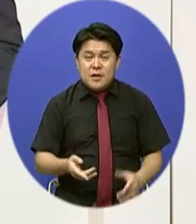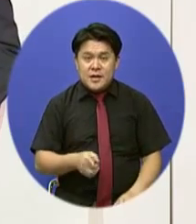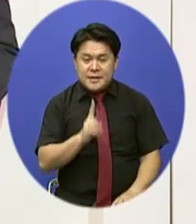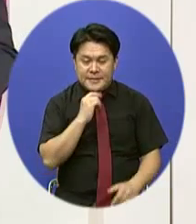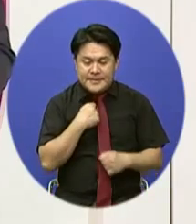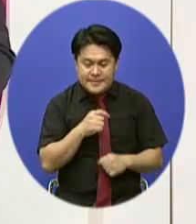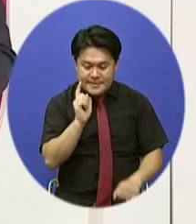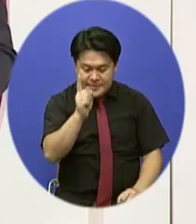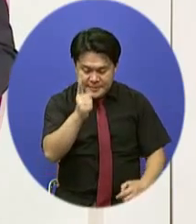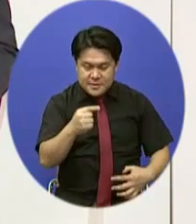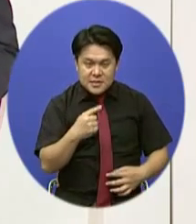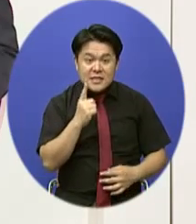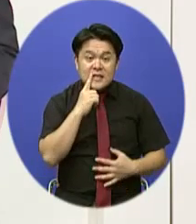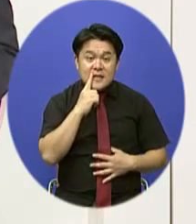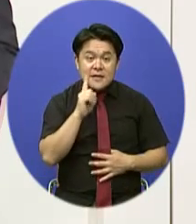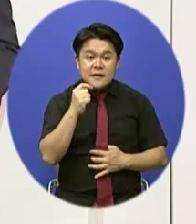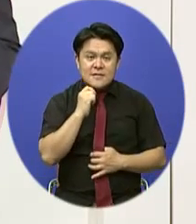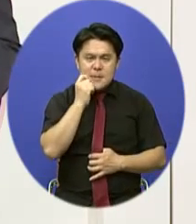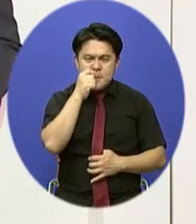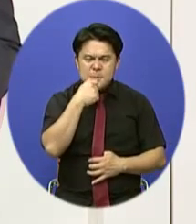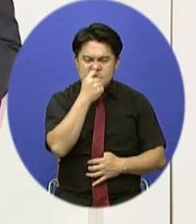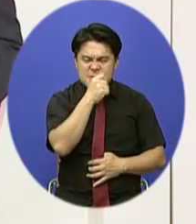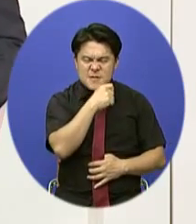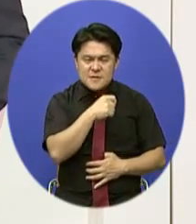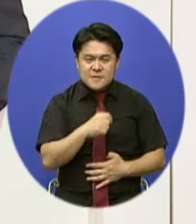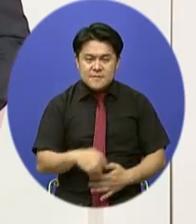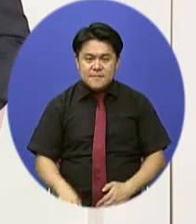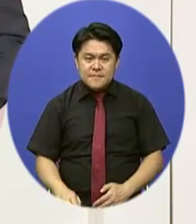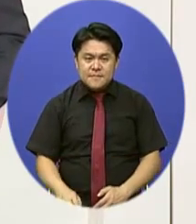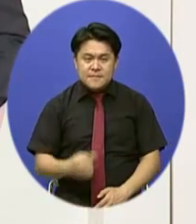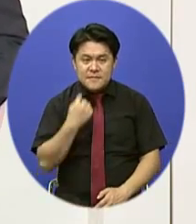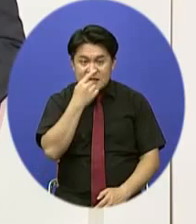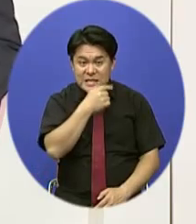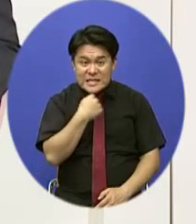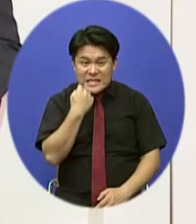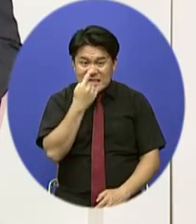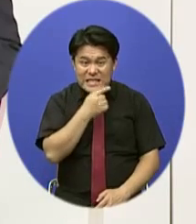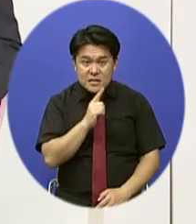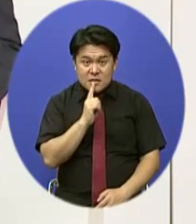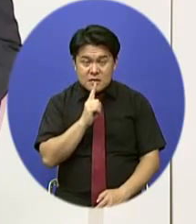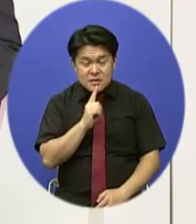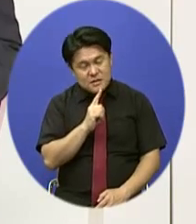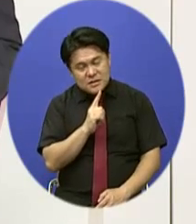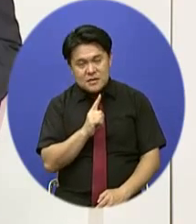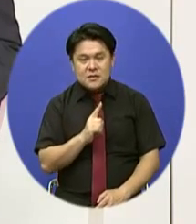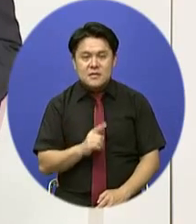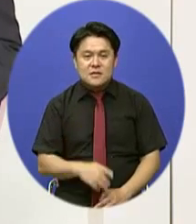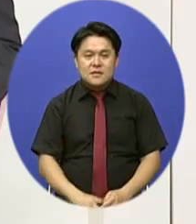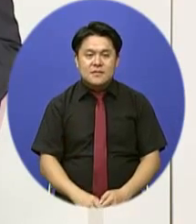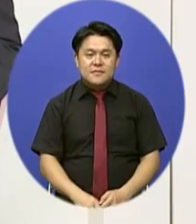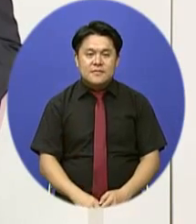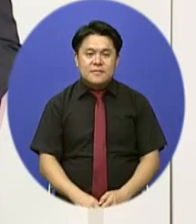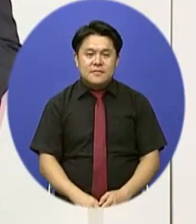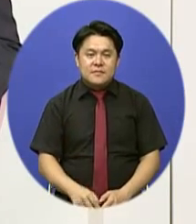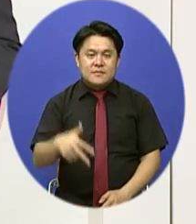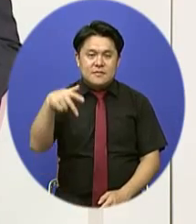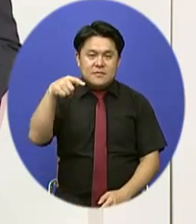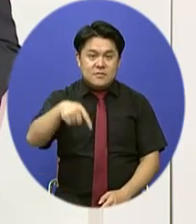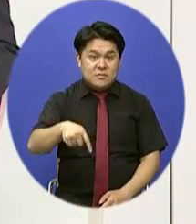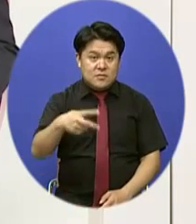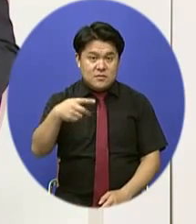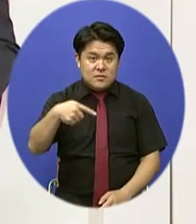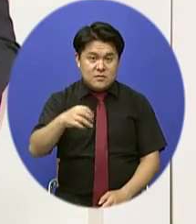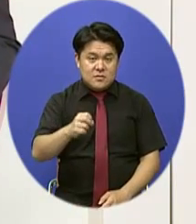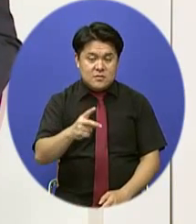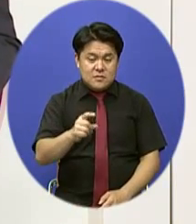하면은 입을 네. 아주 고약하게 표현을 하셨어요. 입이라고 방송 참아 방송이라 네. 입이라 그러는데 주자로 나가는 걸로